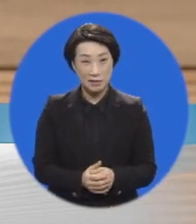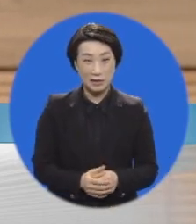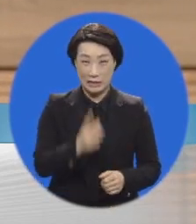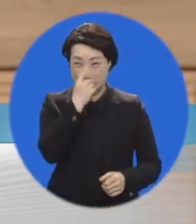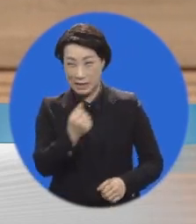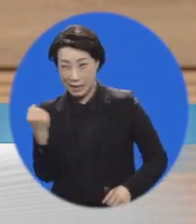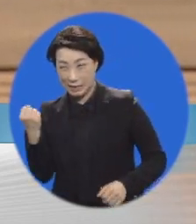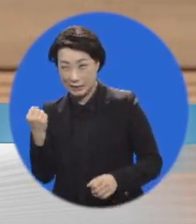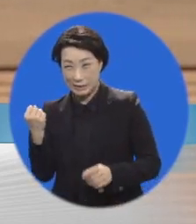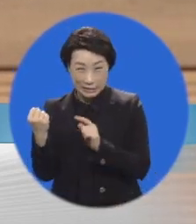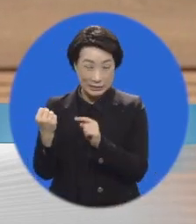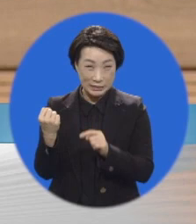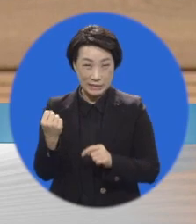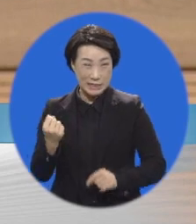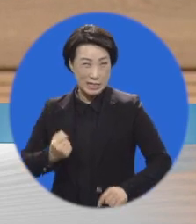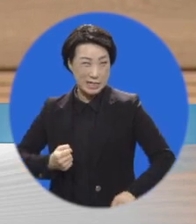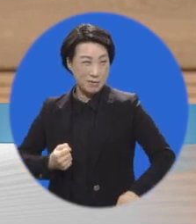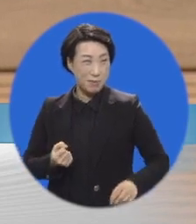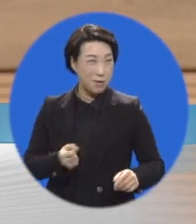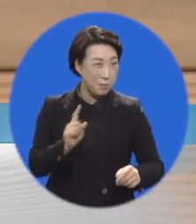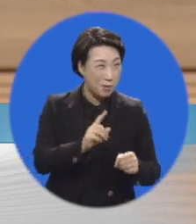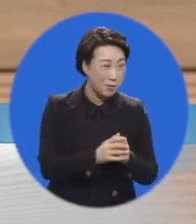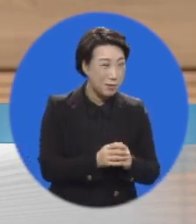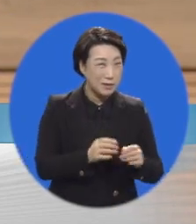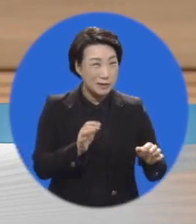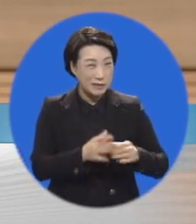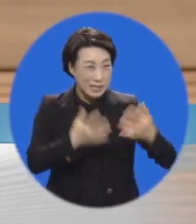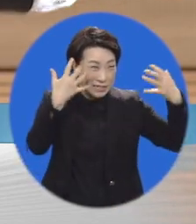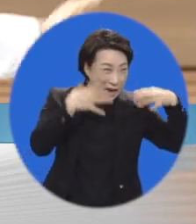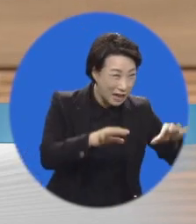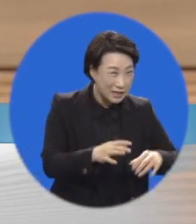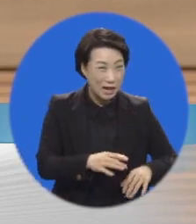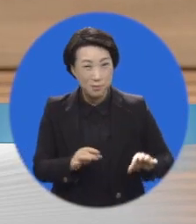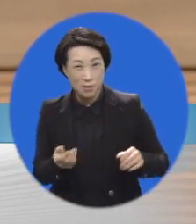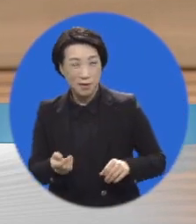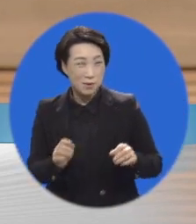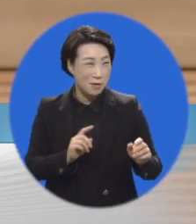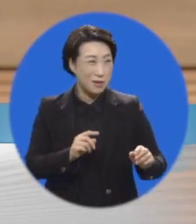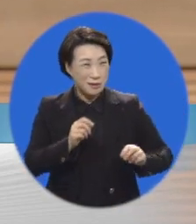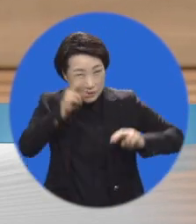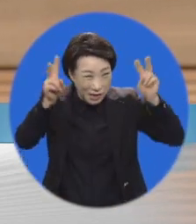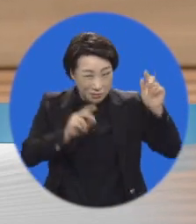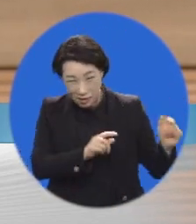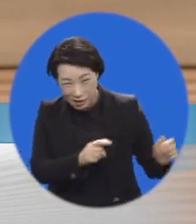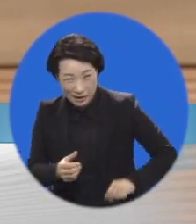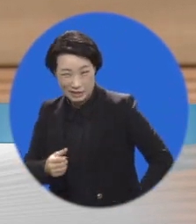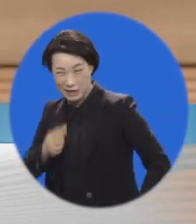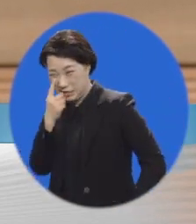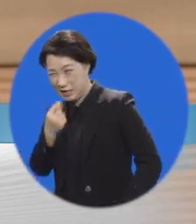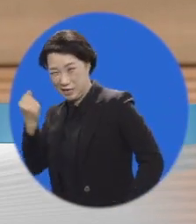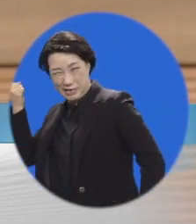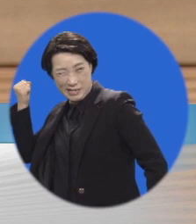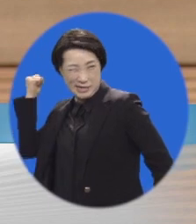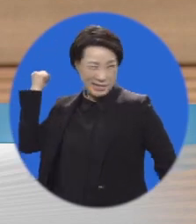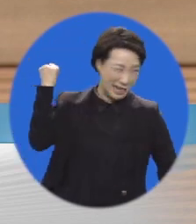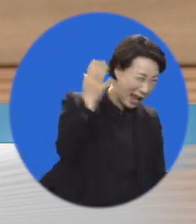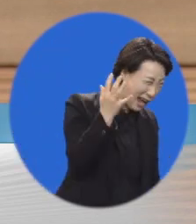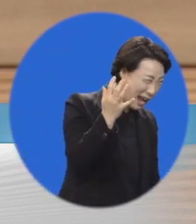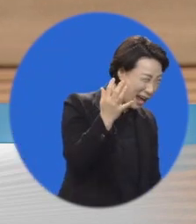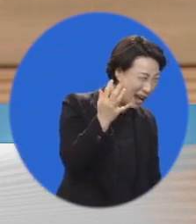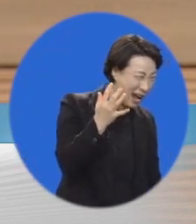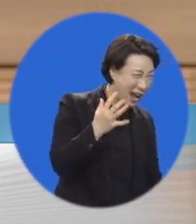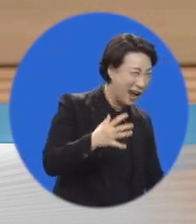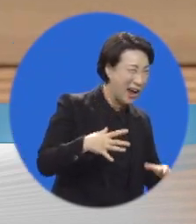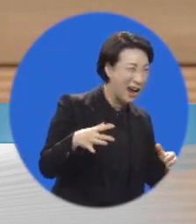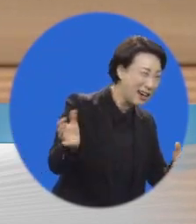창을 들고 막 뛰는 노로 사자를 던져도 팍 찍어서 그냥 죽으면 그냥 딱 두 첩이고 그러고